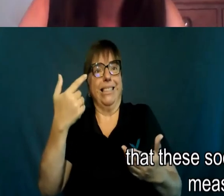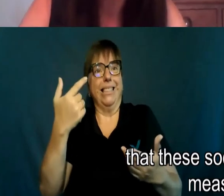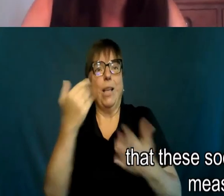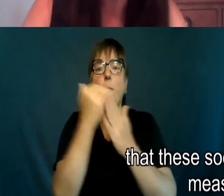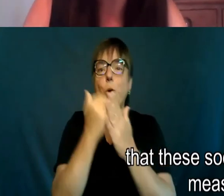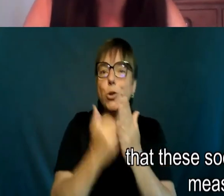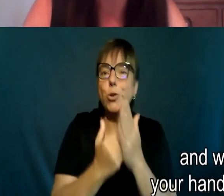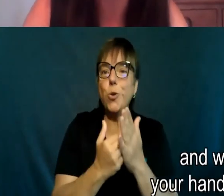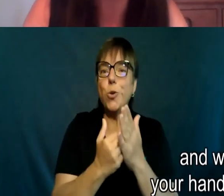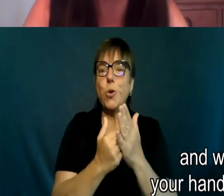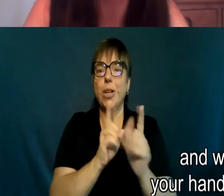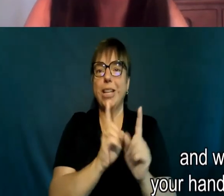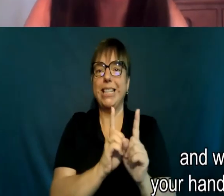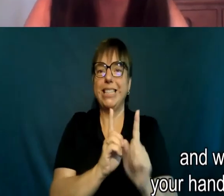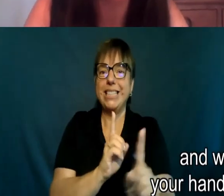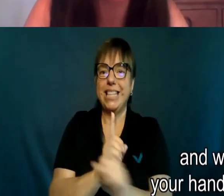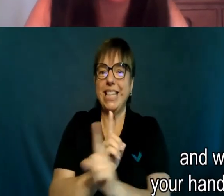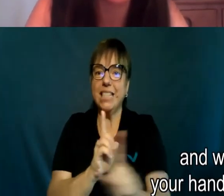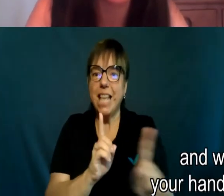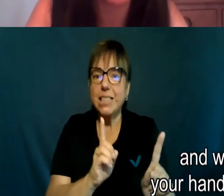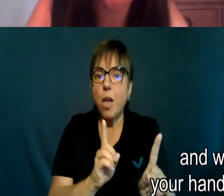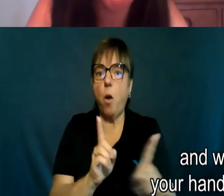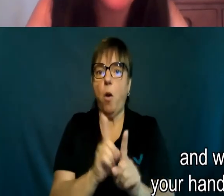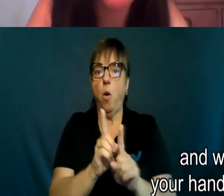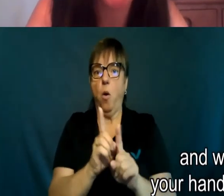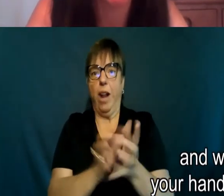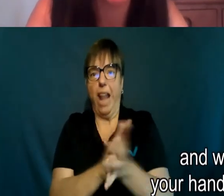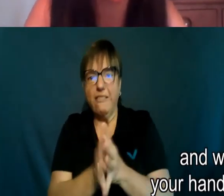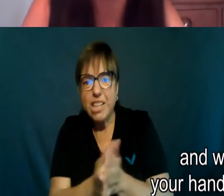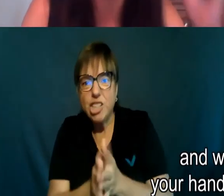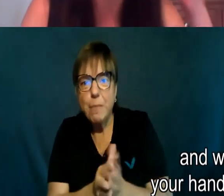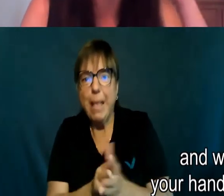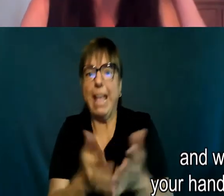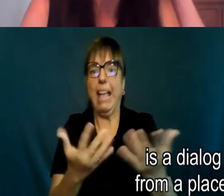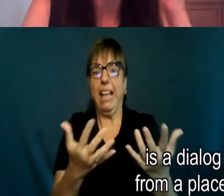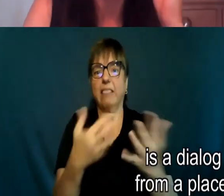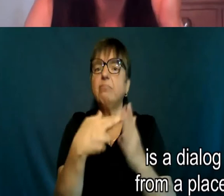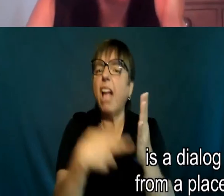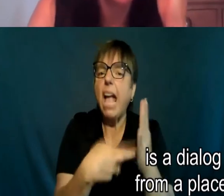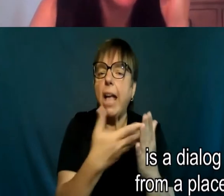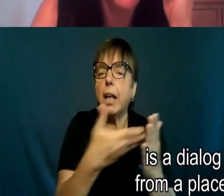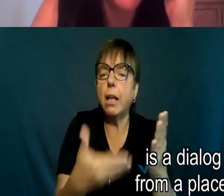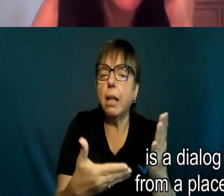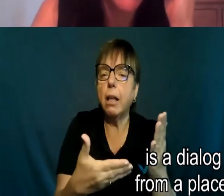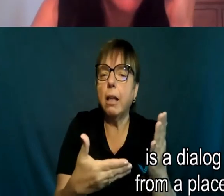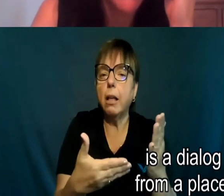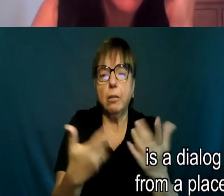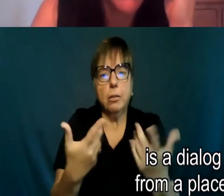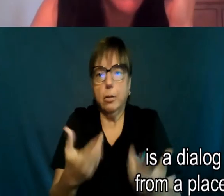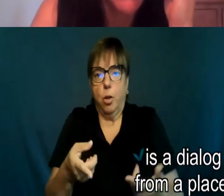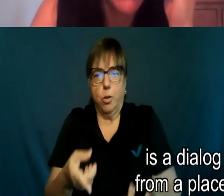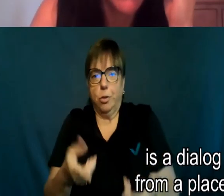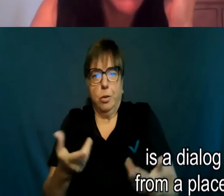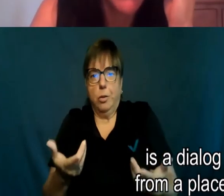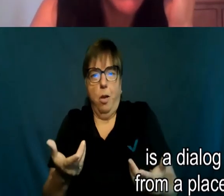sociale, de ce lavage de mains régulièrement, est un dialogue de